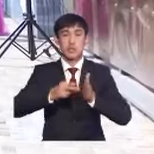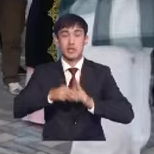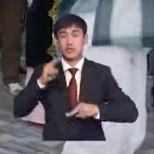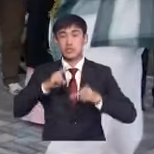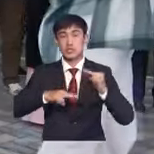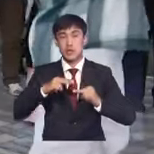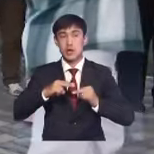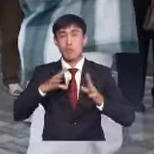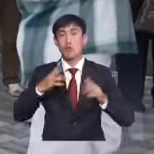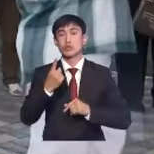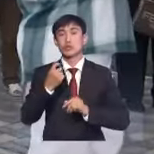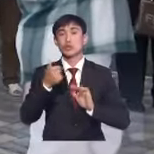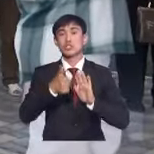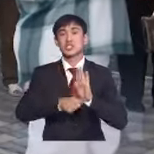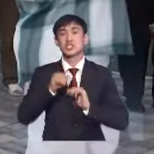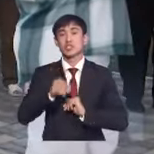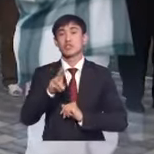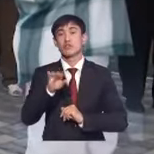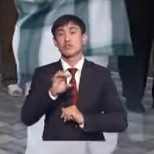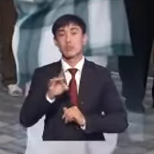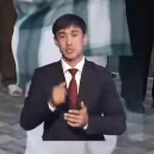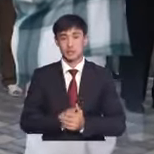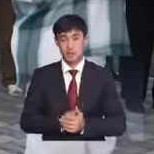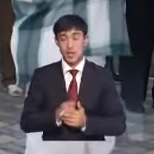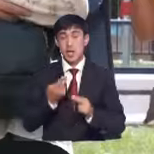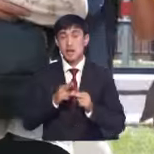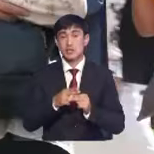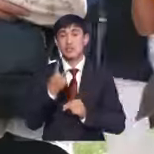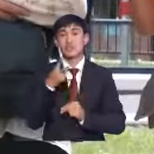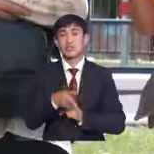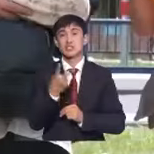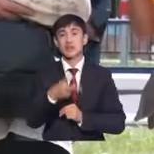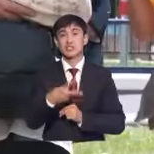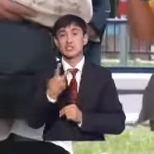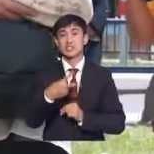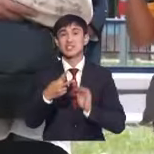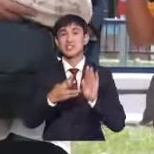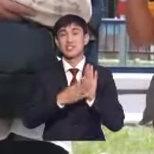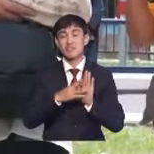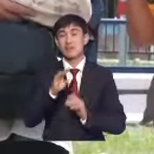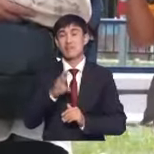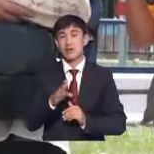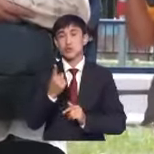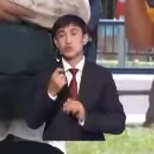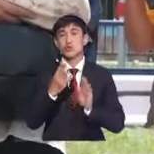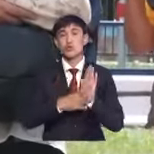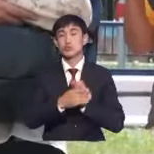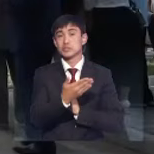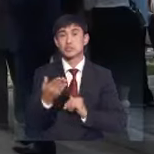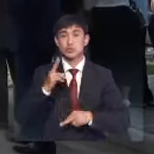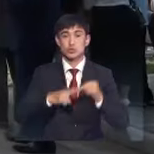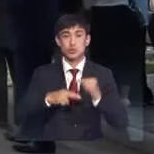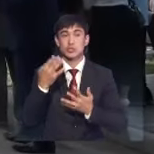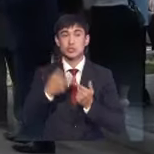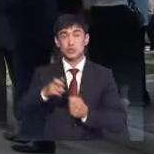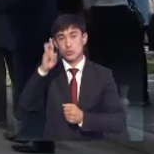жилья составляет более 160 тысяч квадратных метров, а это 2029 квартир. Причем 180 из них строятся за